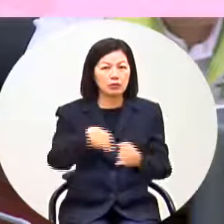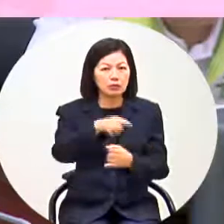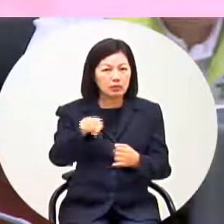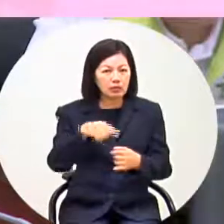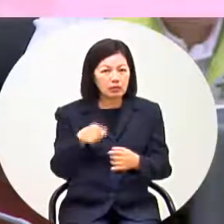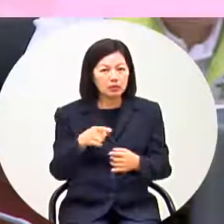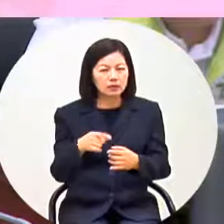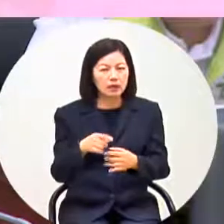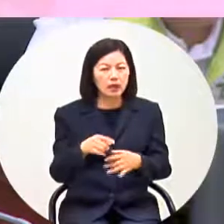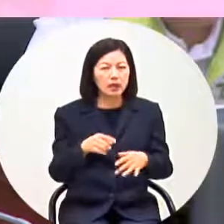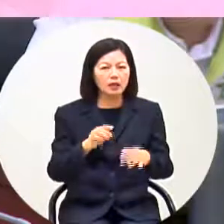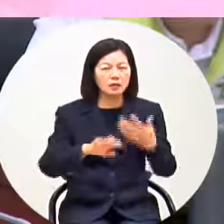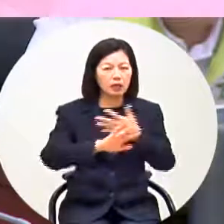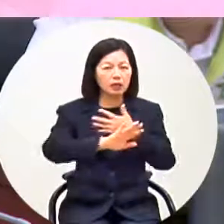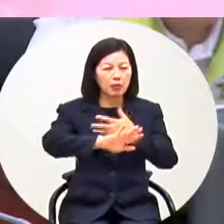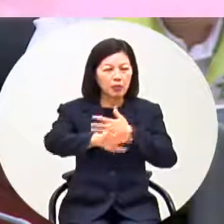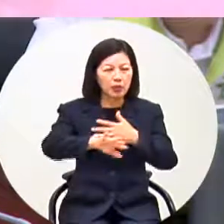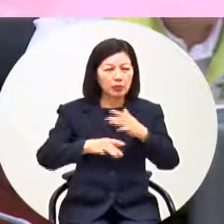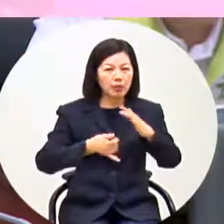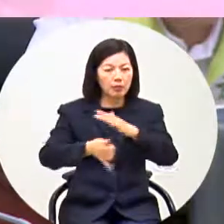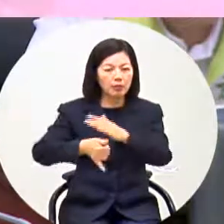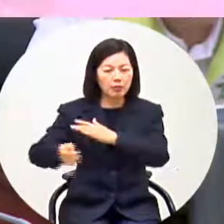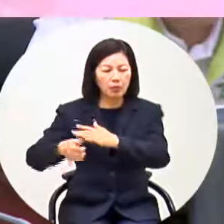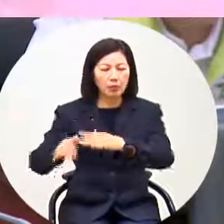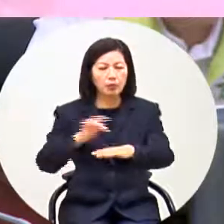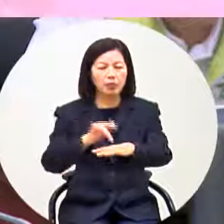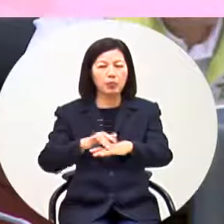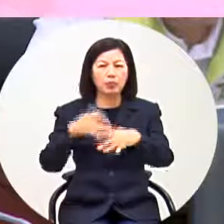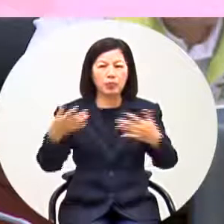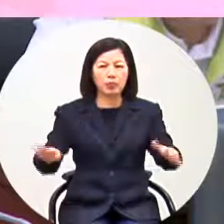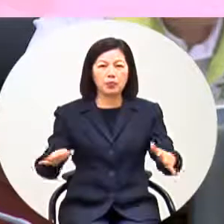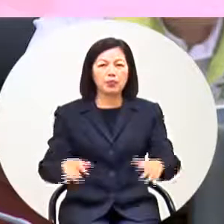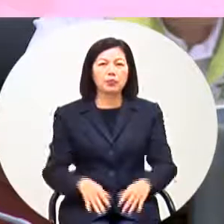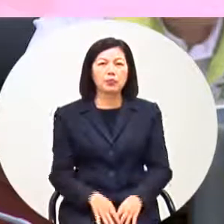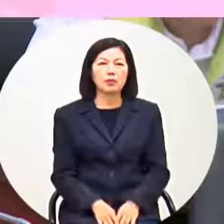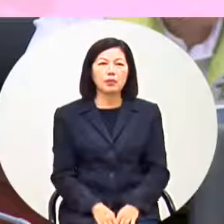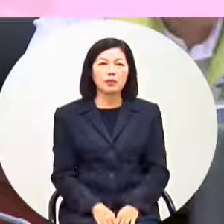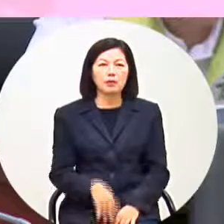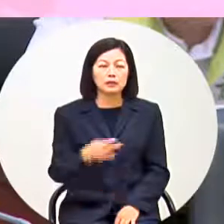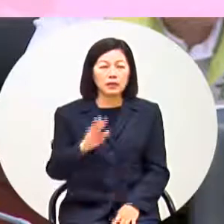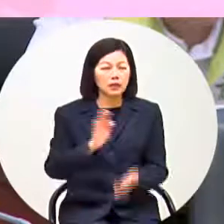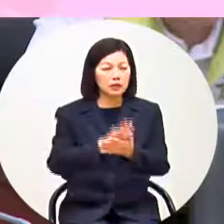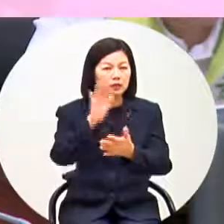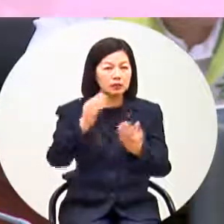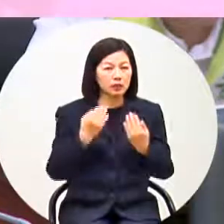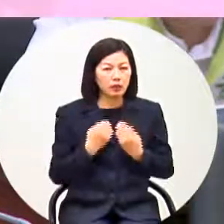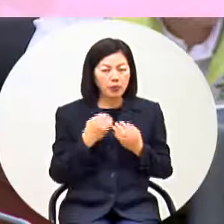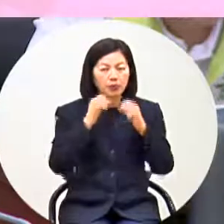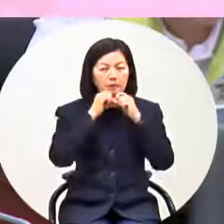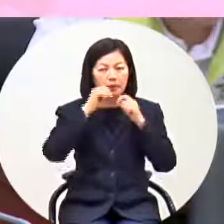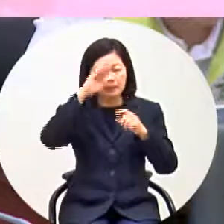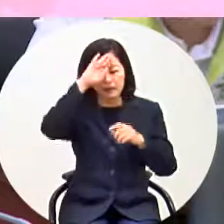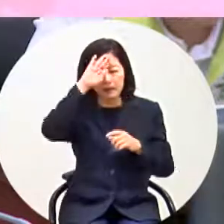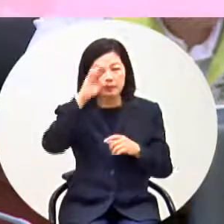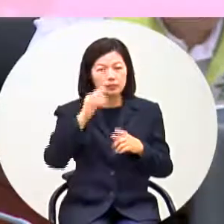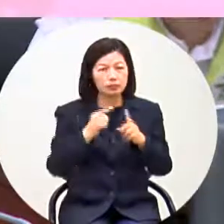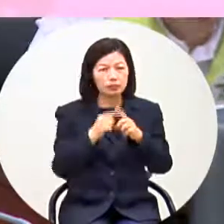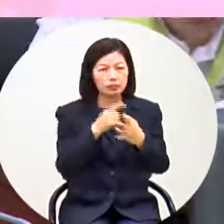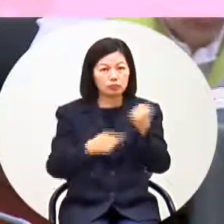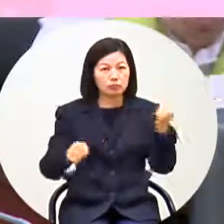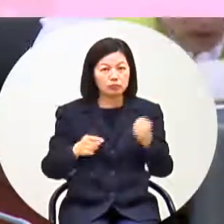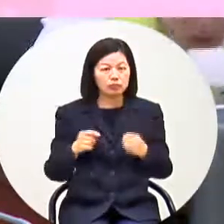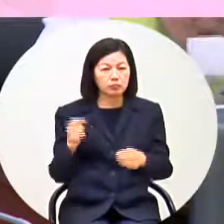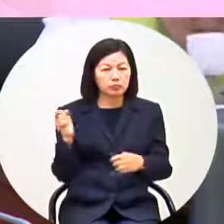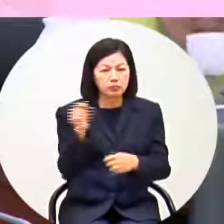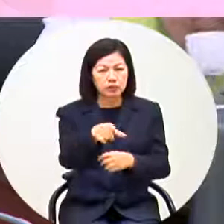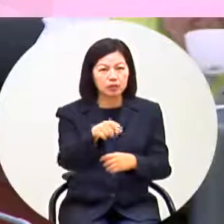机会上升哦，所以未来肺癌的人数恐将超越男人哦，真的女人罹患率